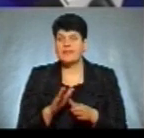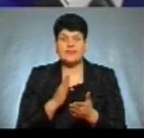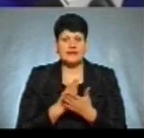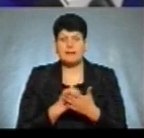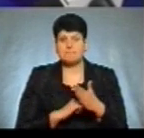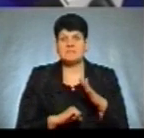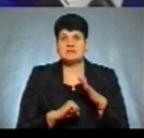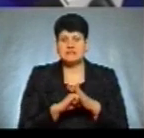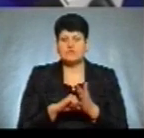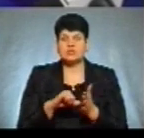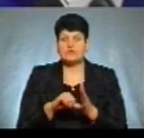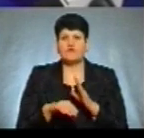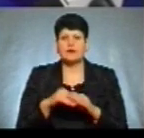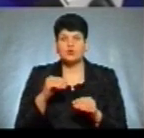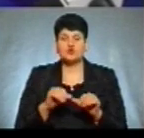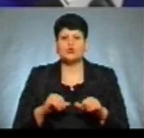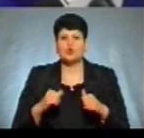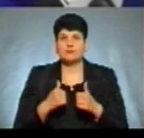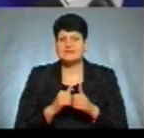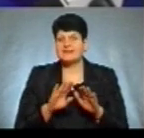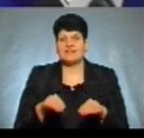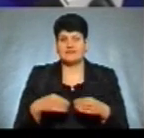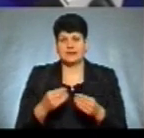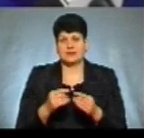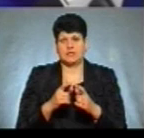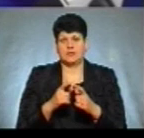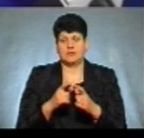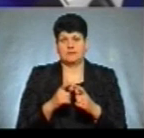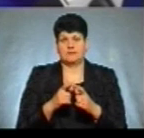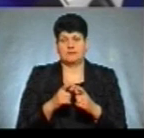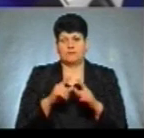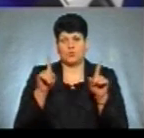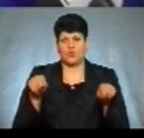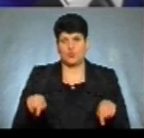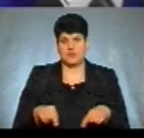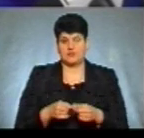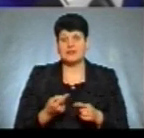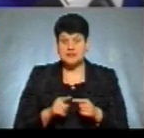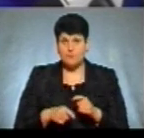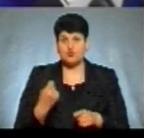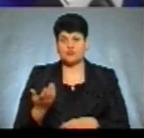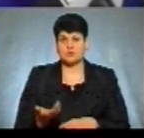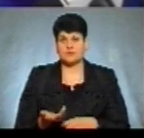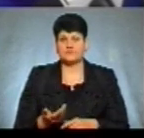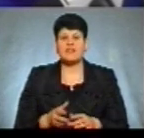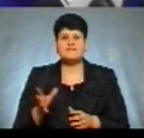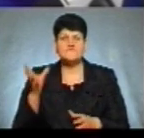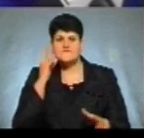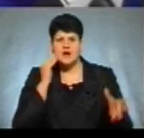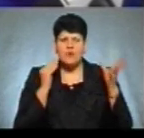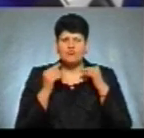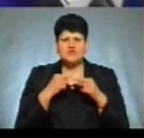підставою члену виборчої комісії не видати виборчий бюлетень. Це буде порушенням. Враховуючи різні фактори,